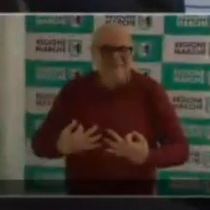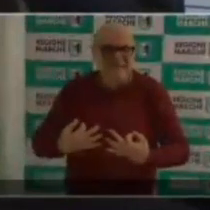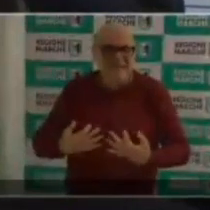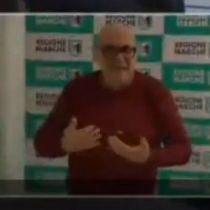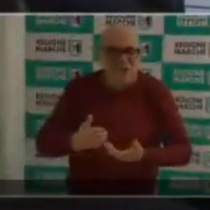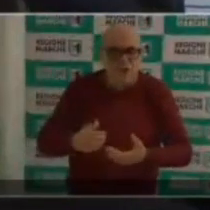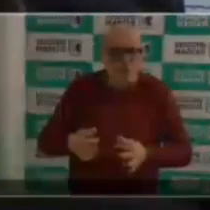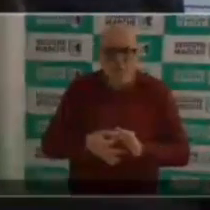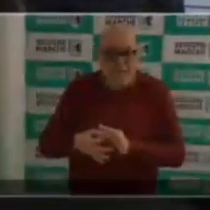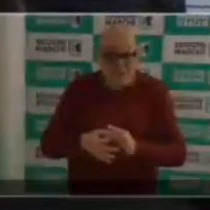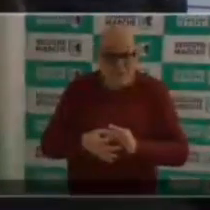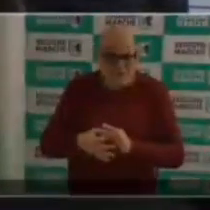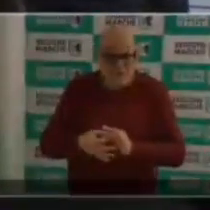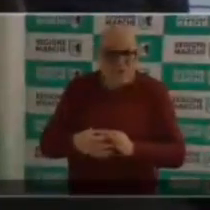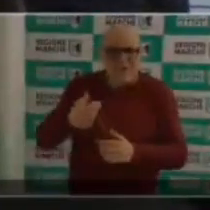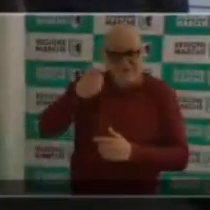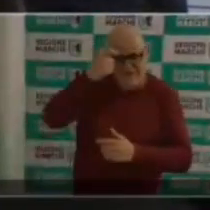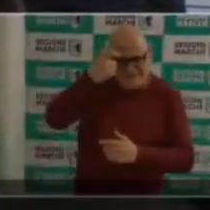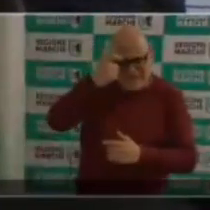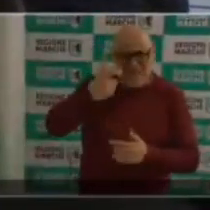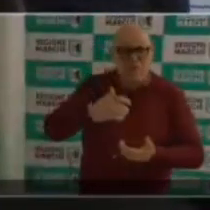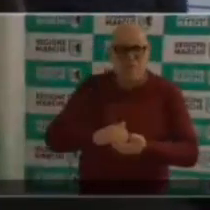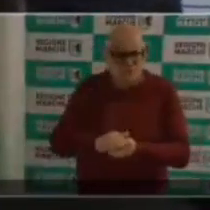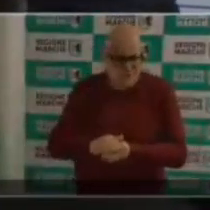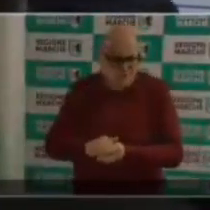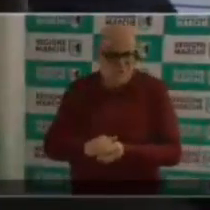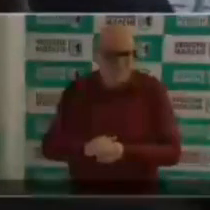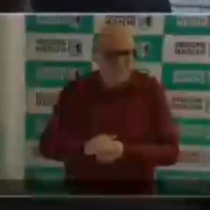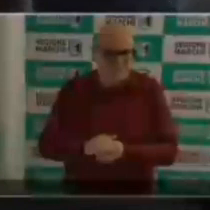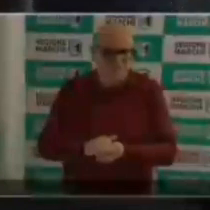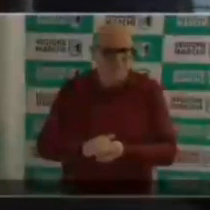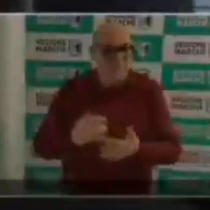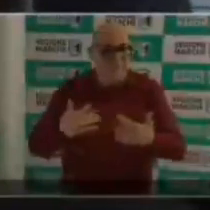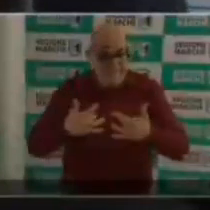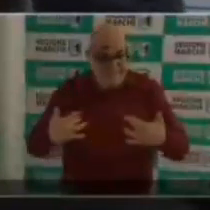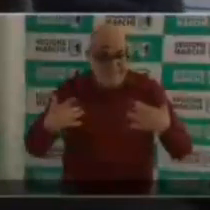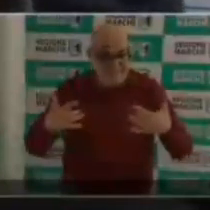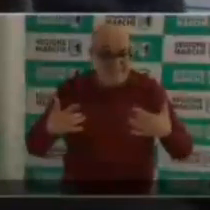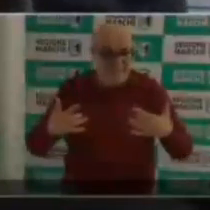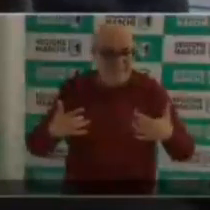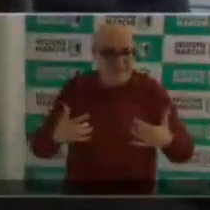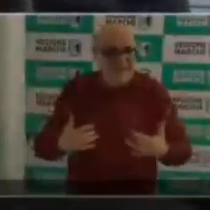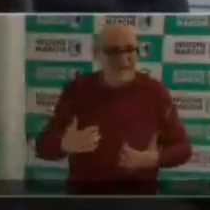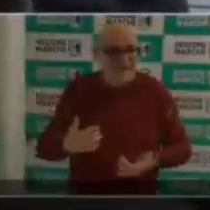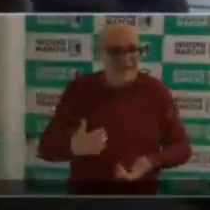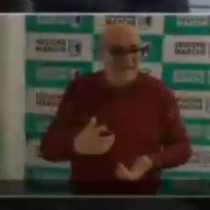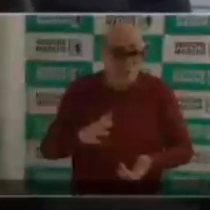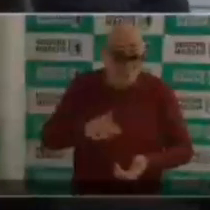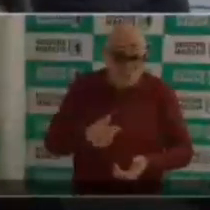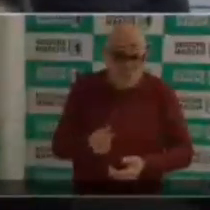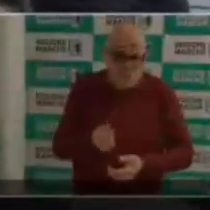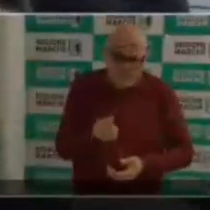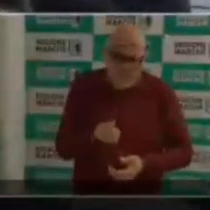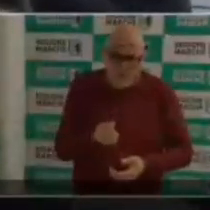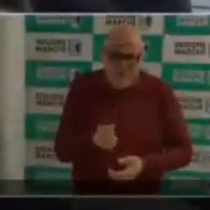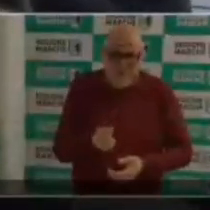l'associazionismo, ma anche tra le associazioni. A te. Grazie, quindi vi rubo solo pochi minuti per